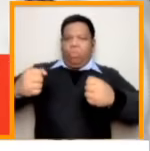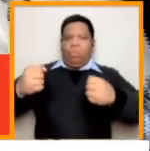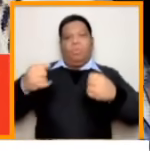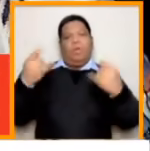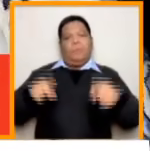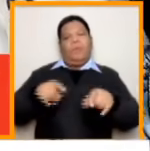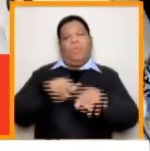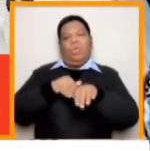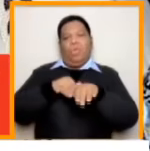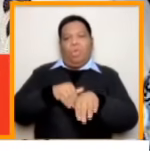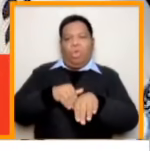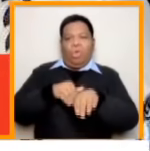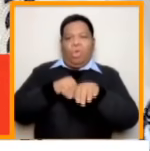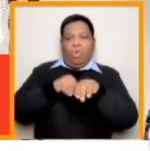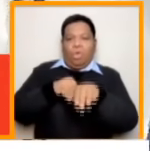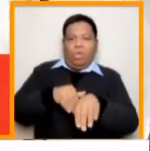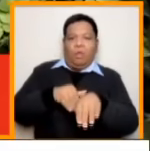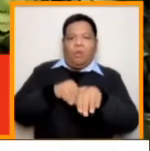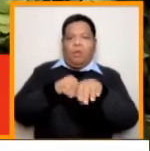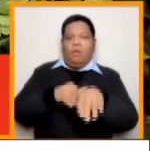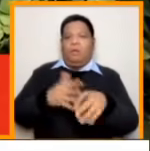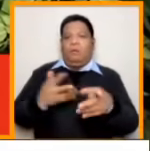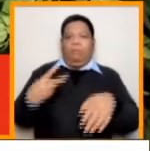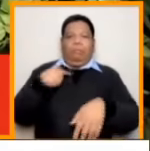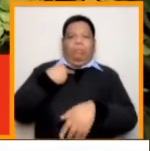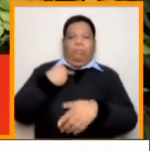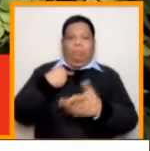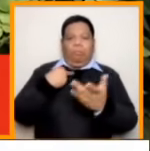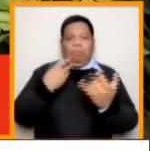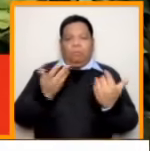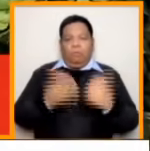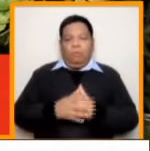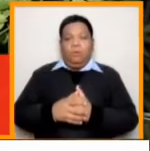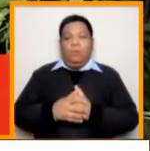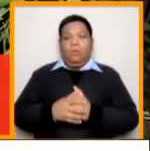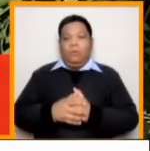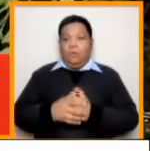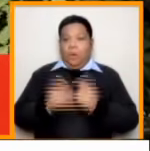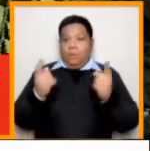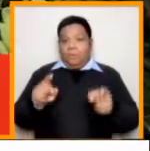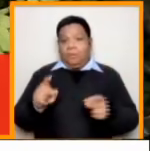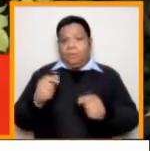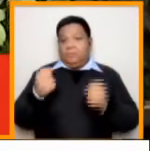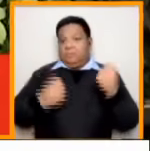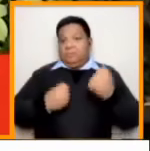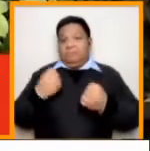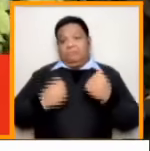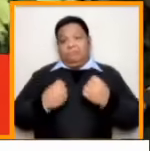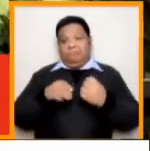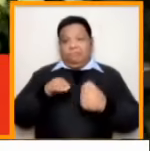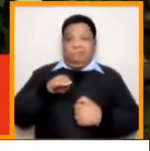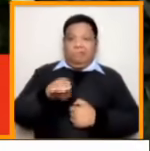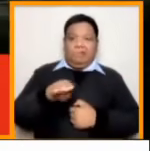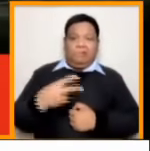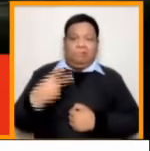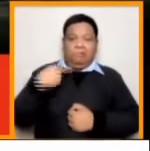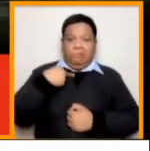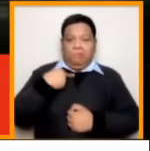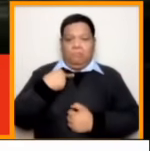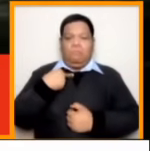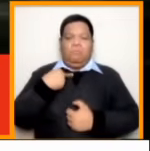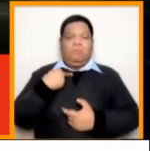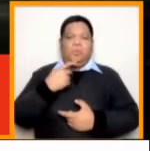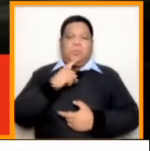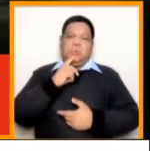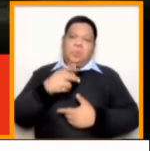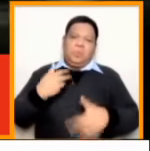dahil wala na makaraan eh. Ang resulta, hindi makadaan ang mga sasakyan, kaya mabigat ang traffic sa northbound. Gumamit